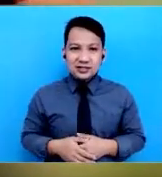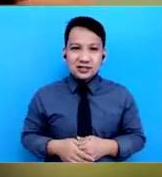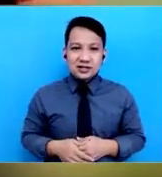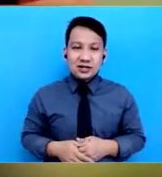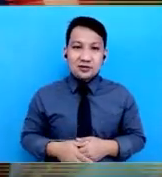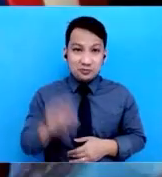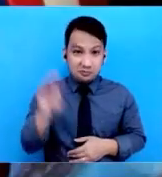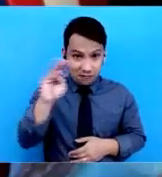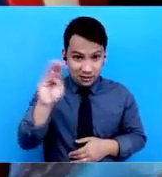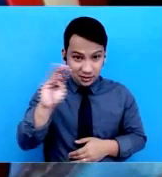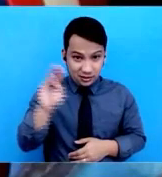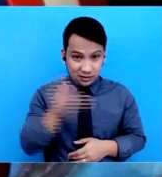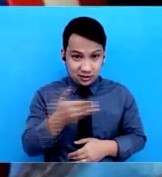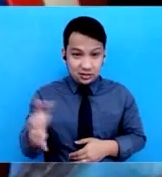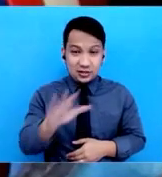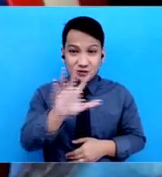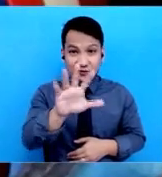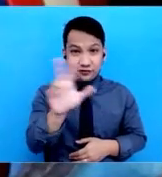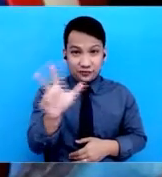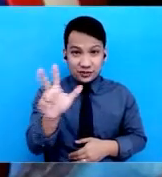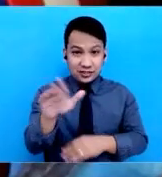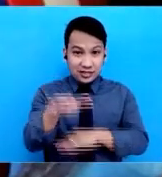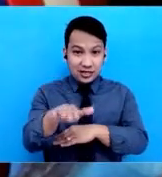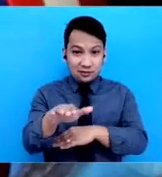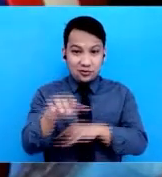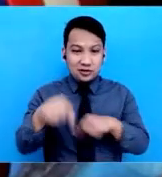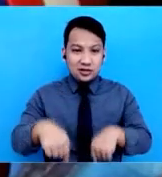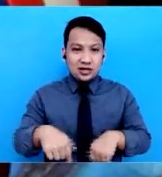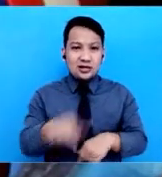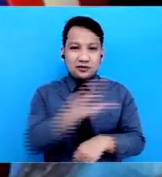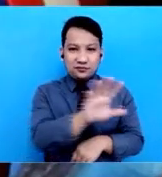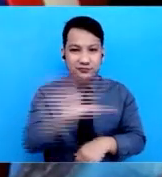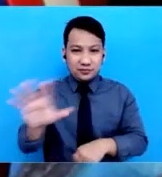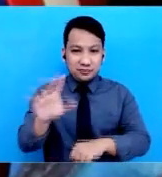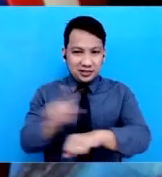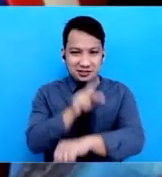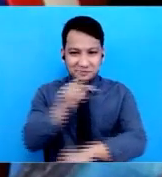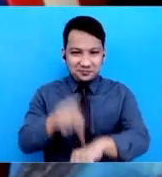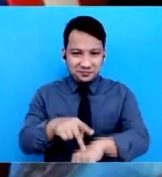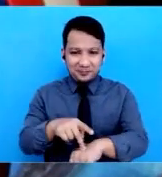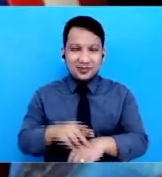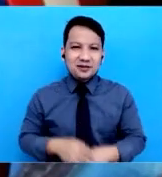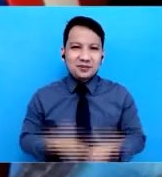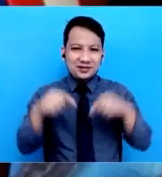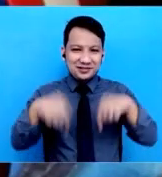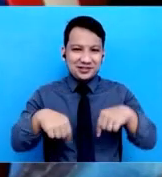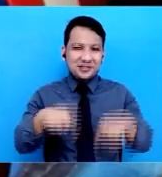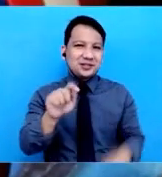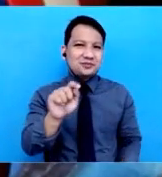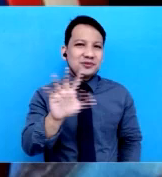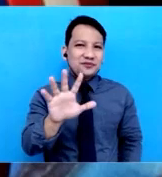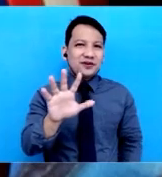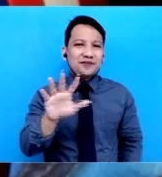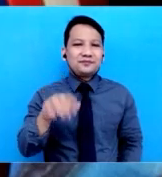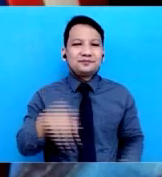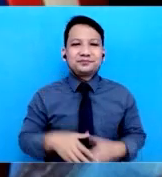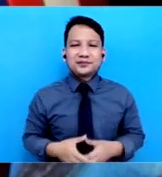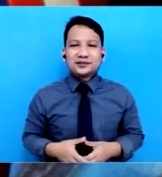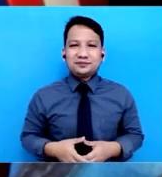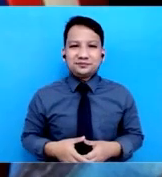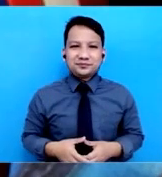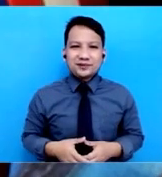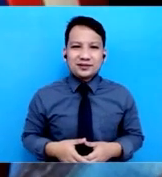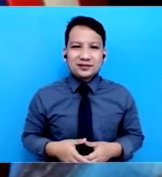Monday ito, 5:30 ng hapon, Frontline Pilipinas. Dito po yan sa Kapatid Network sa